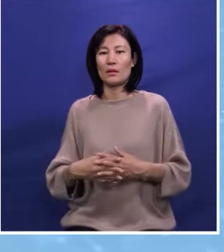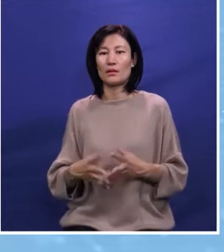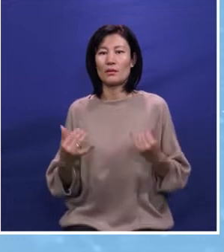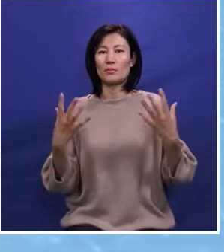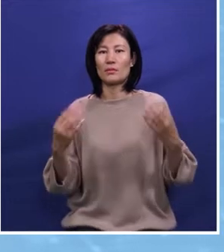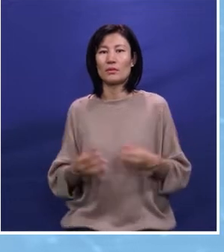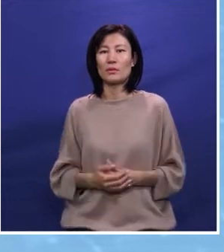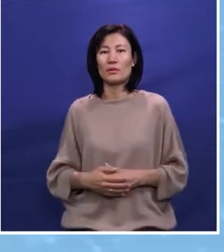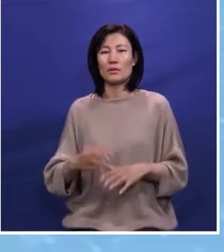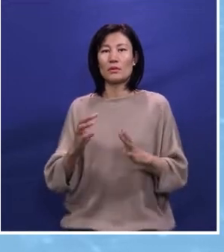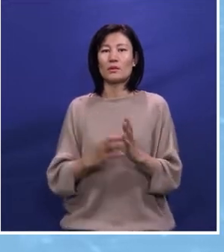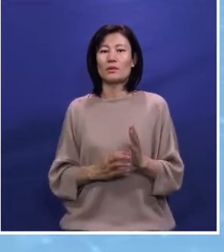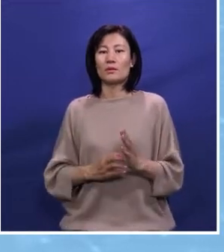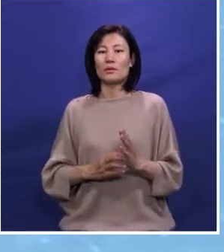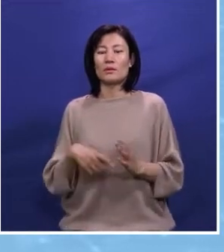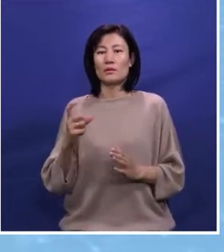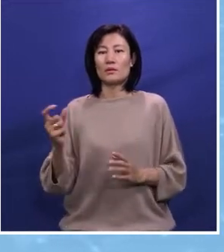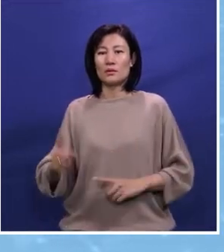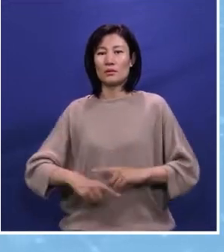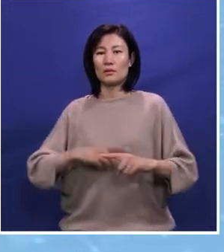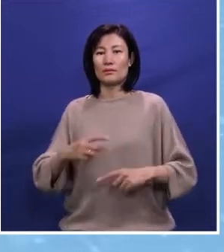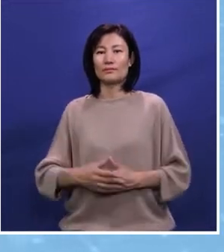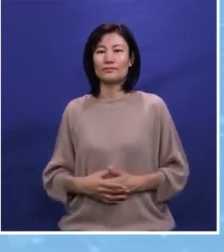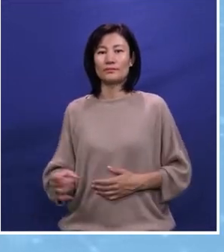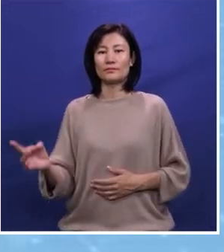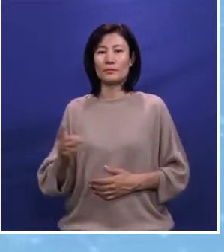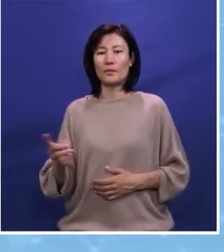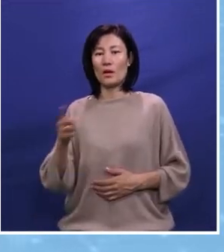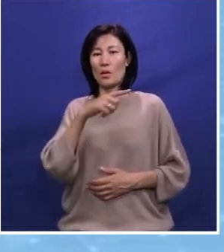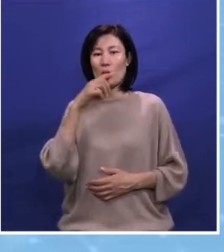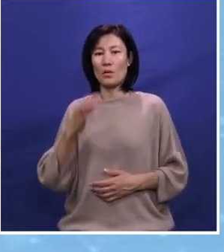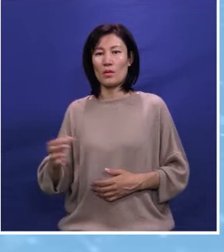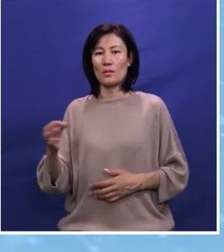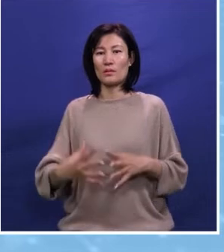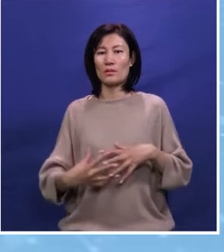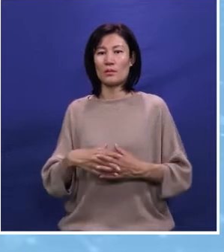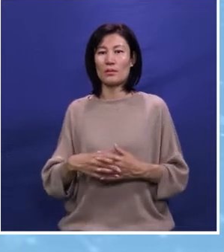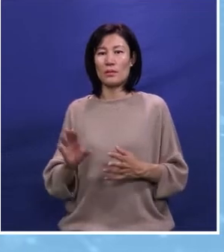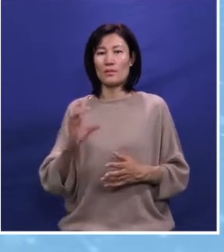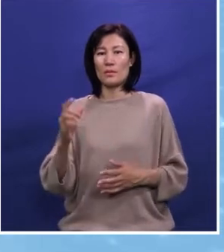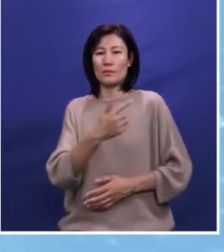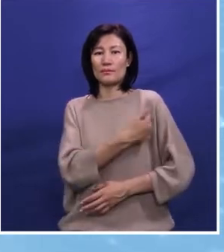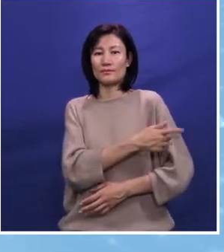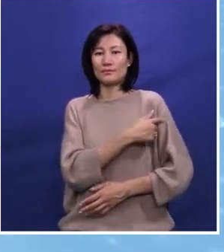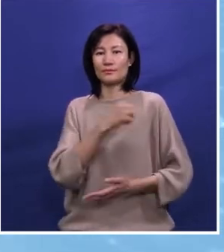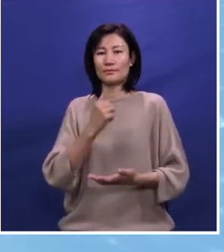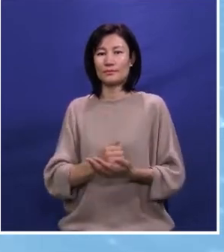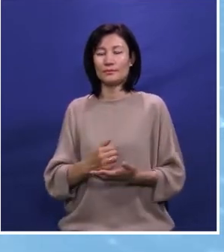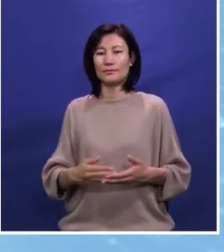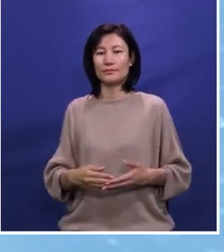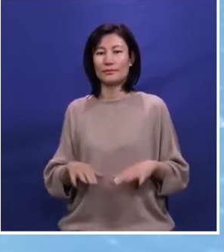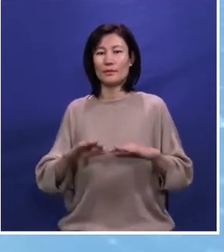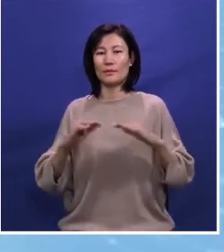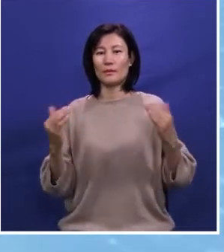бүгінгі таңда 400-ден аса азамат коронавирус індетін жұқтырып отыр. Республикалық, облыстық және аудандық бас санитарлық дәрігердің қаулысына сәйкес